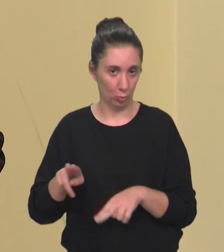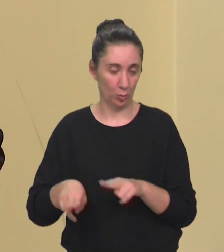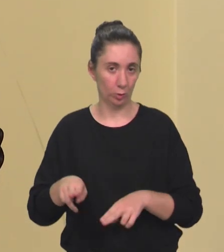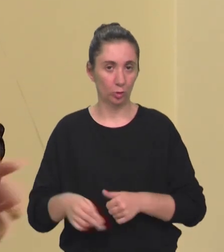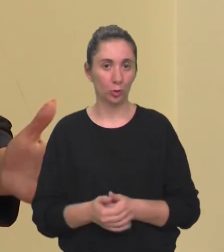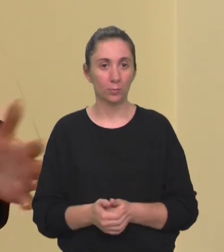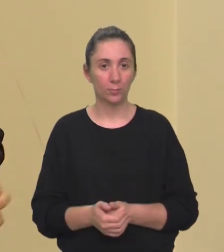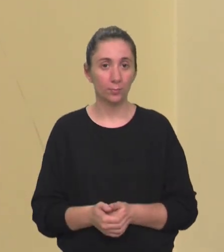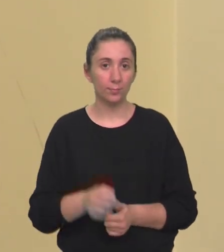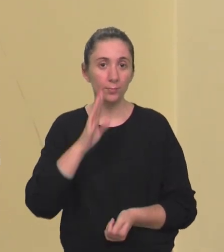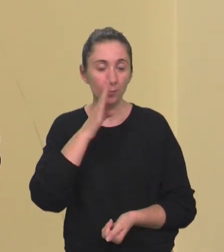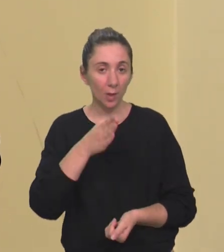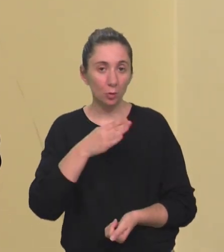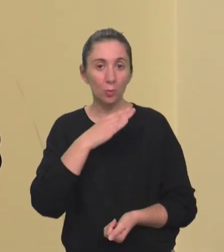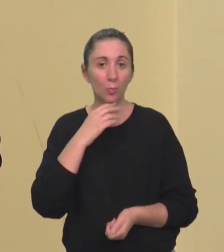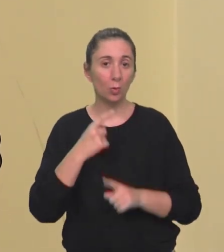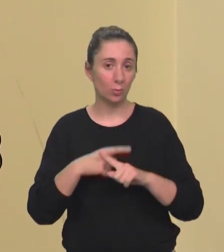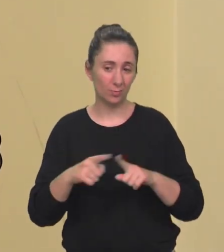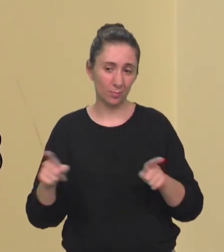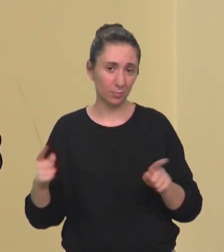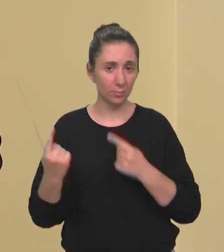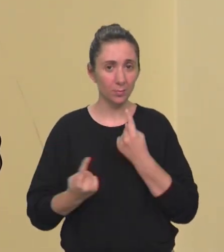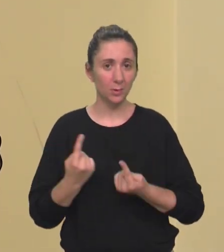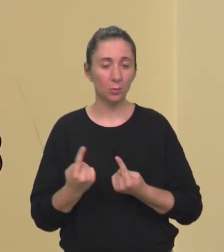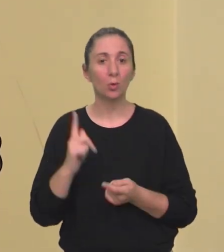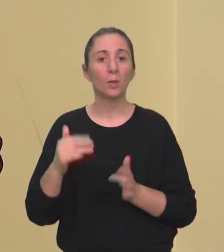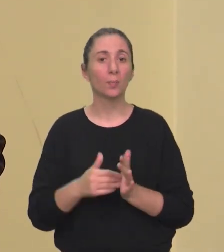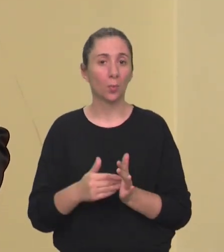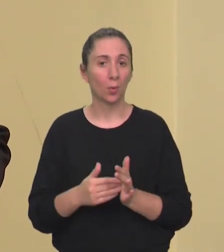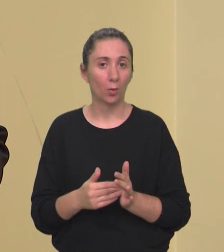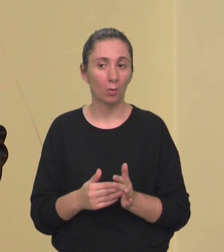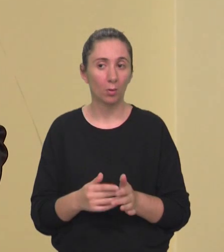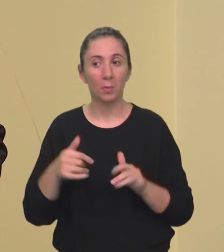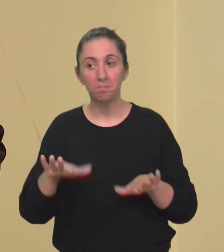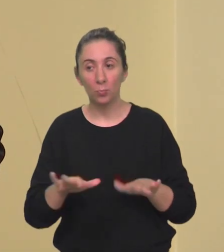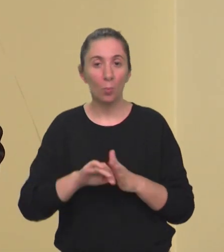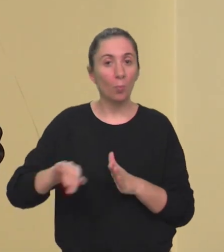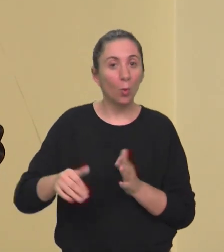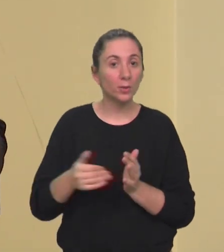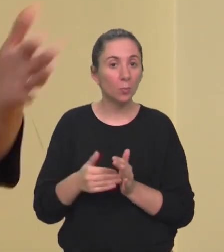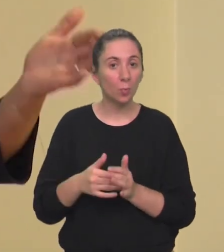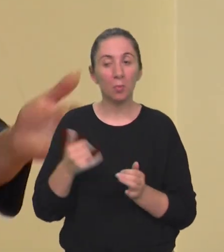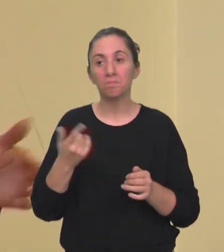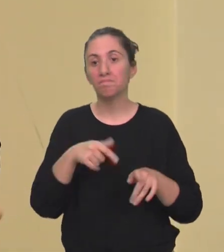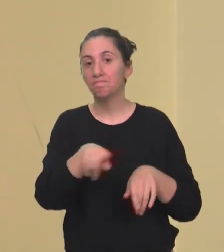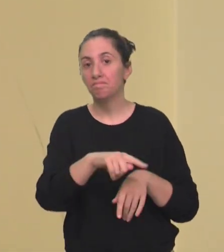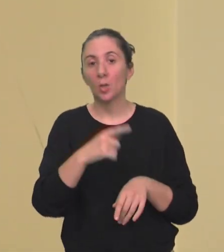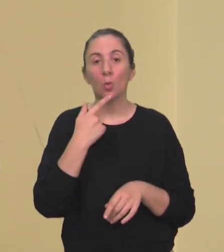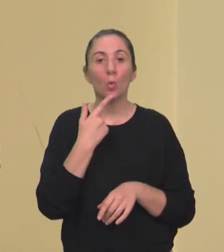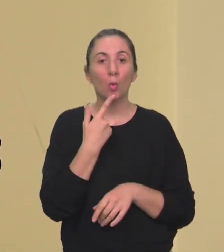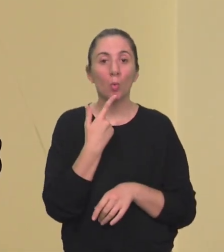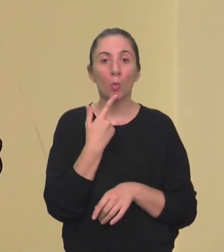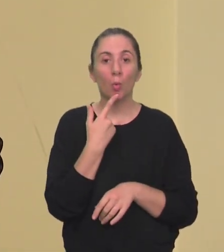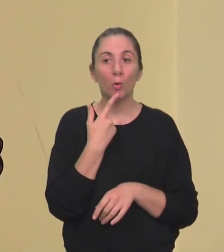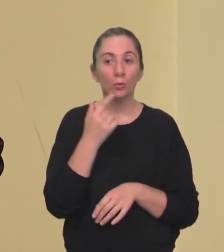liječenju. Nažalost, puno je različitih situacija i potreba. Da li ljudi sa posebnim potrebama, da li onima koji su